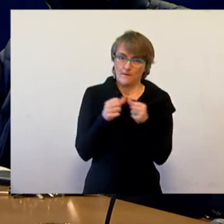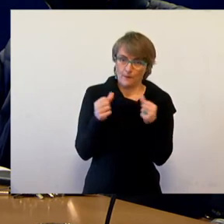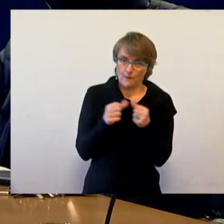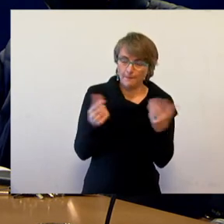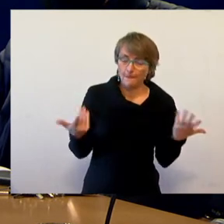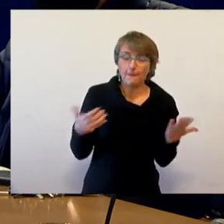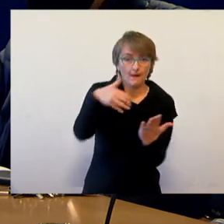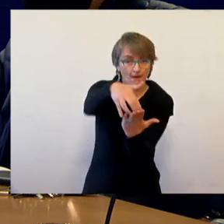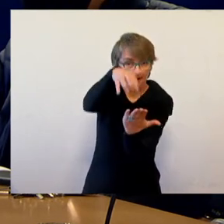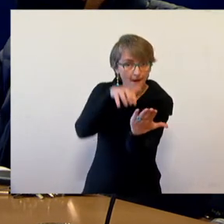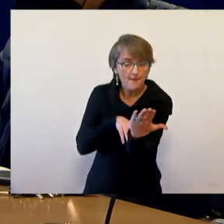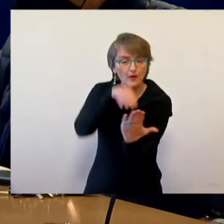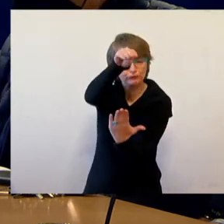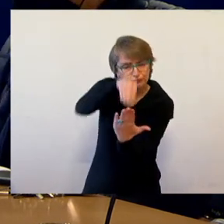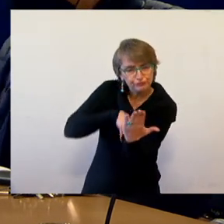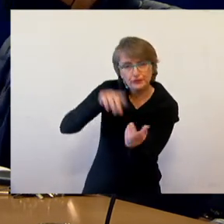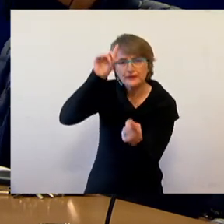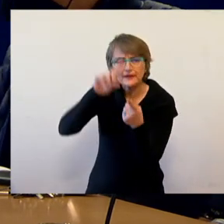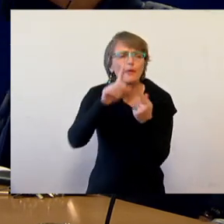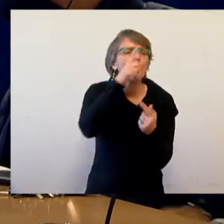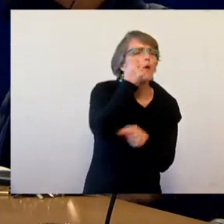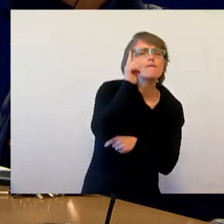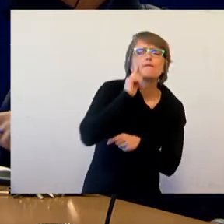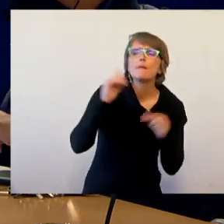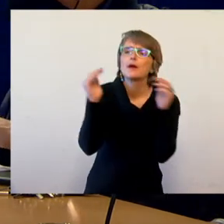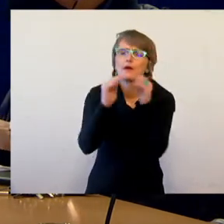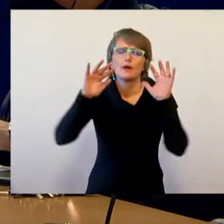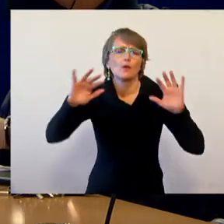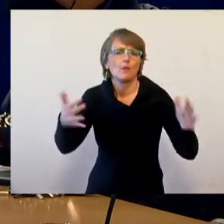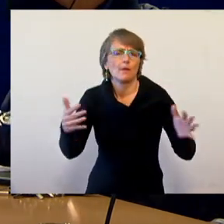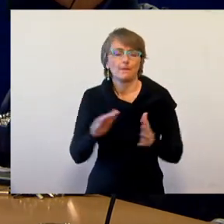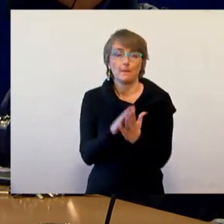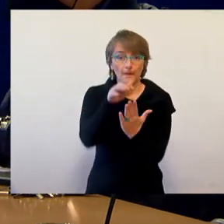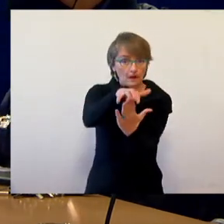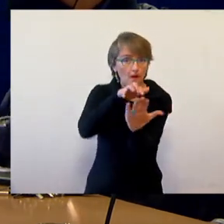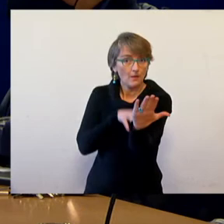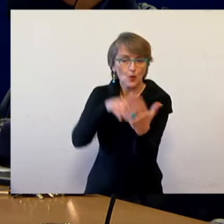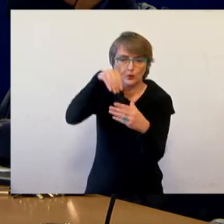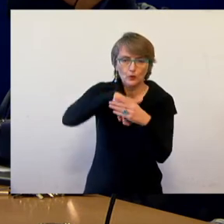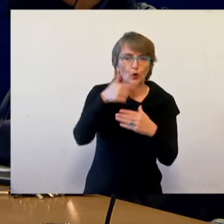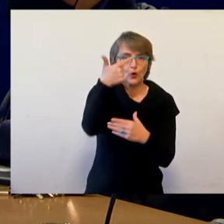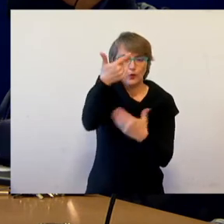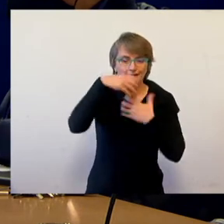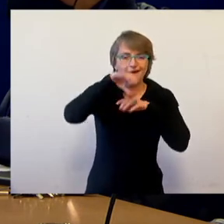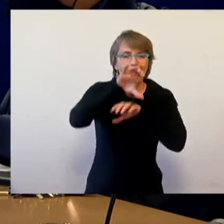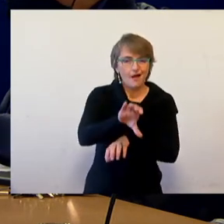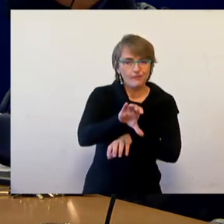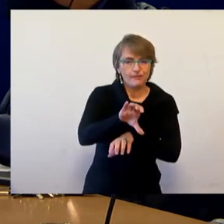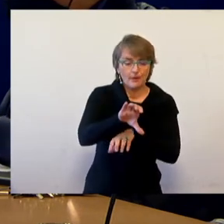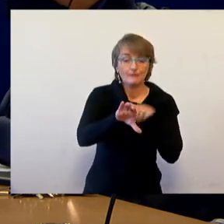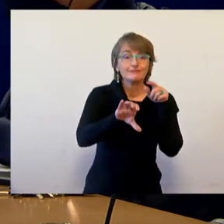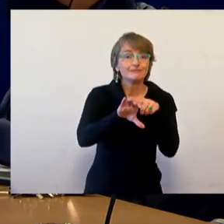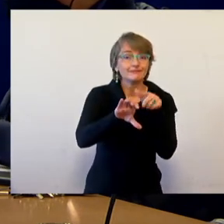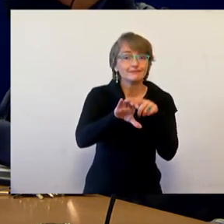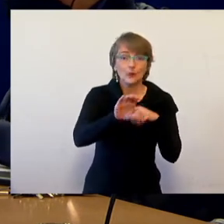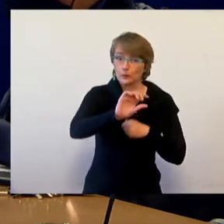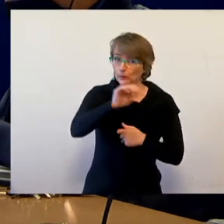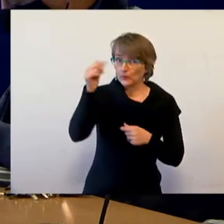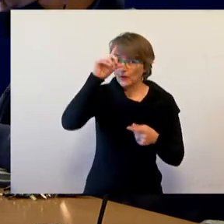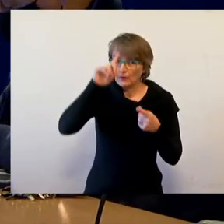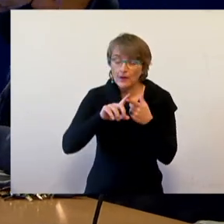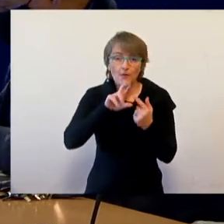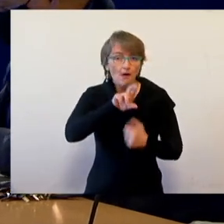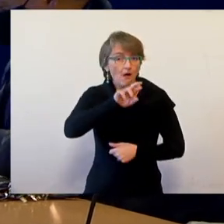rapport en matière d'égalité entre les femmes et les hommes. Ce présent rapport est constitué de deux parties. Dans la première, il est fait état de la politique des